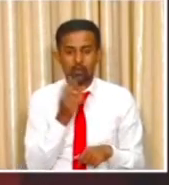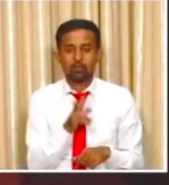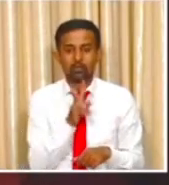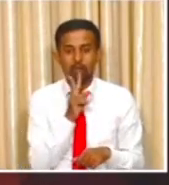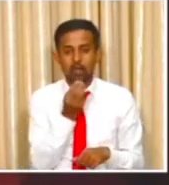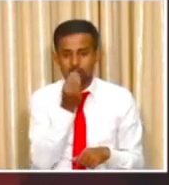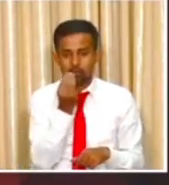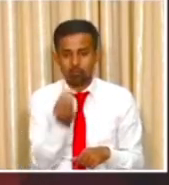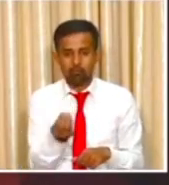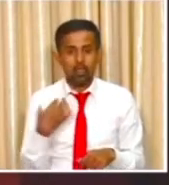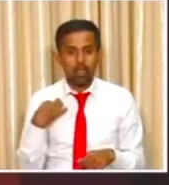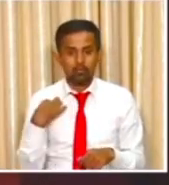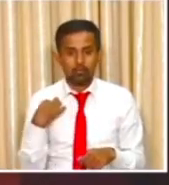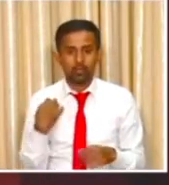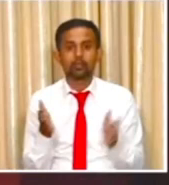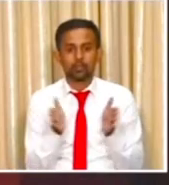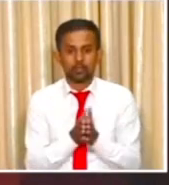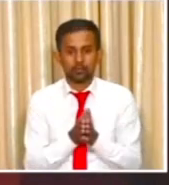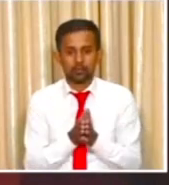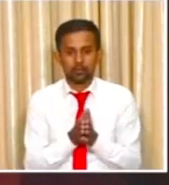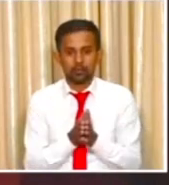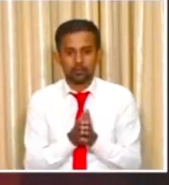दिवाहरे लबादुन नीलेम तेक्